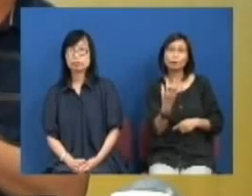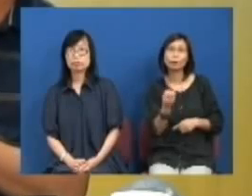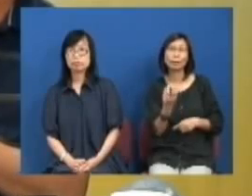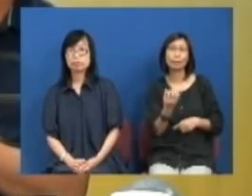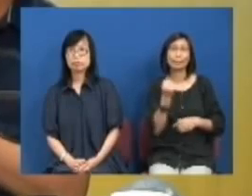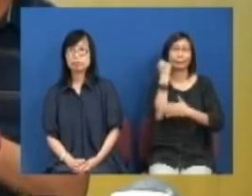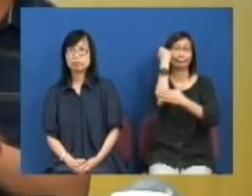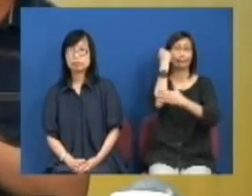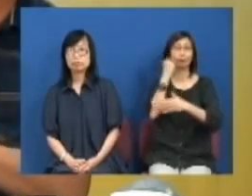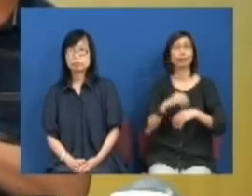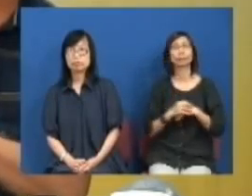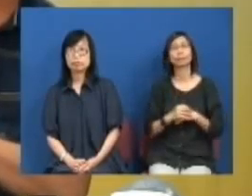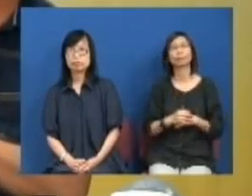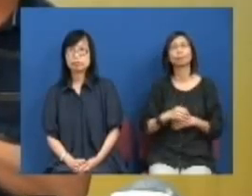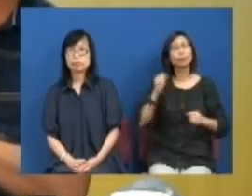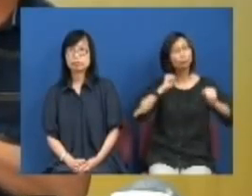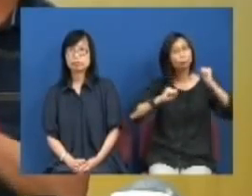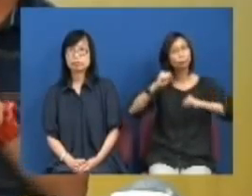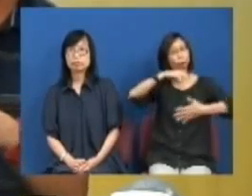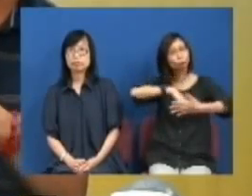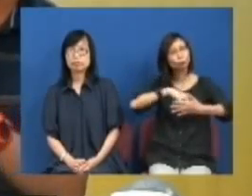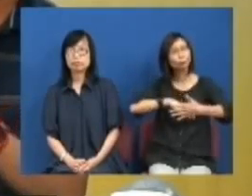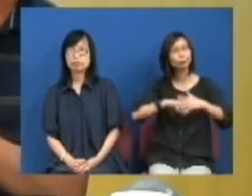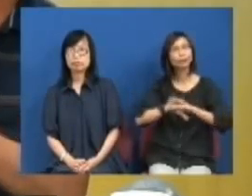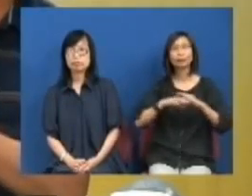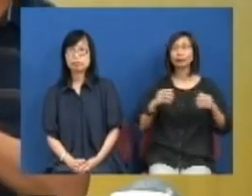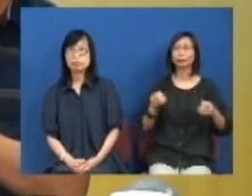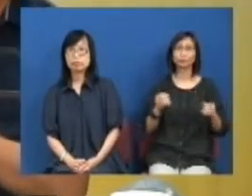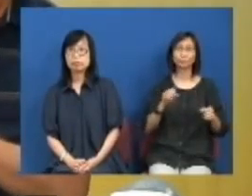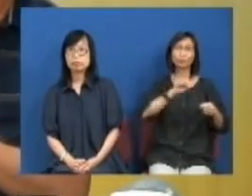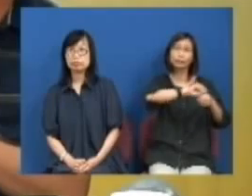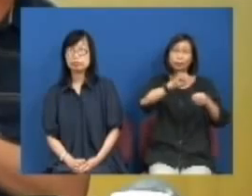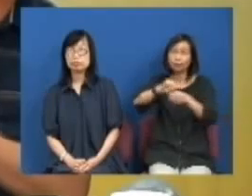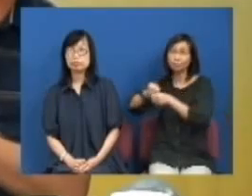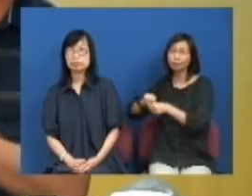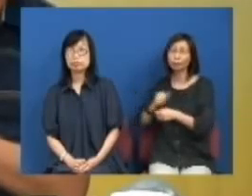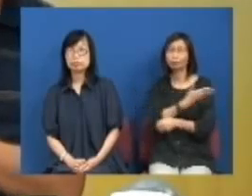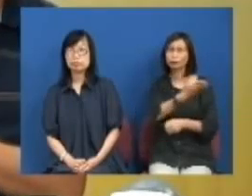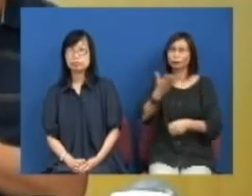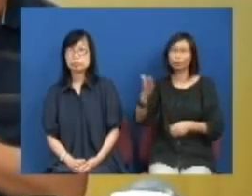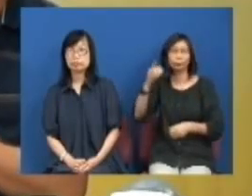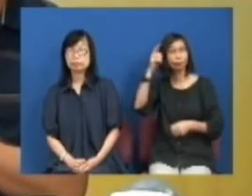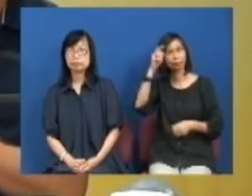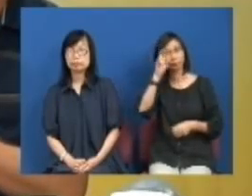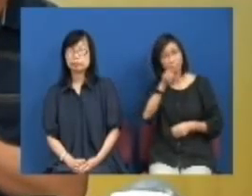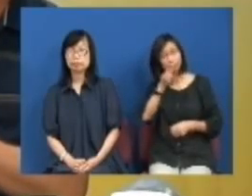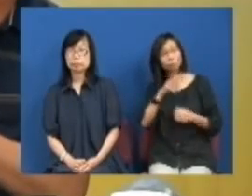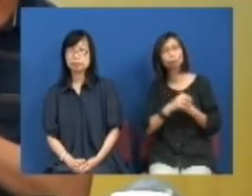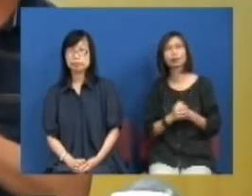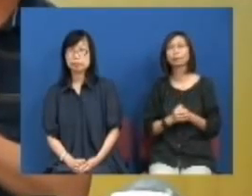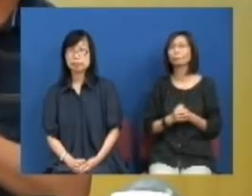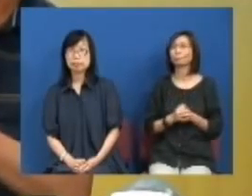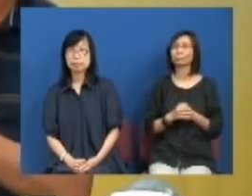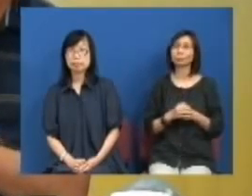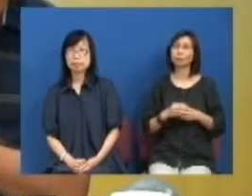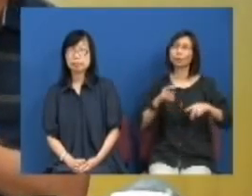動嘅情景之下，再將呢一啲環境插入翻一齊，大家都會見到其實究竟即係喺